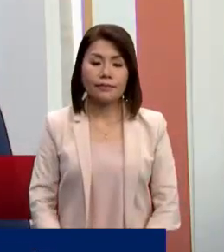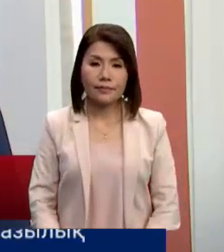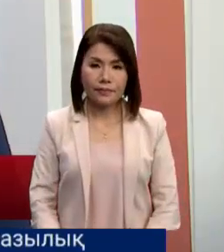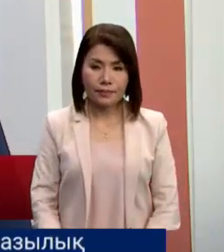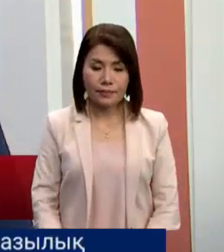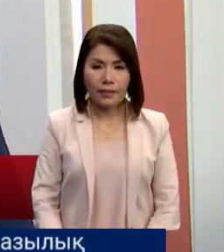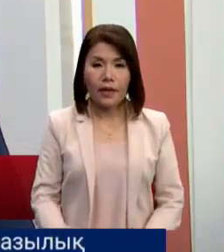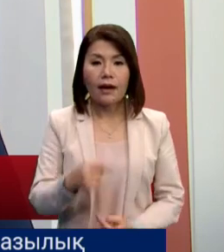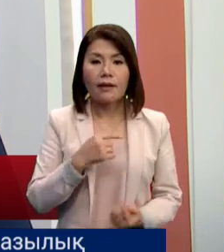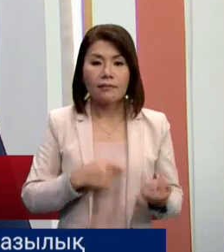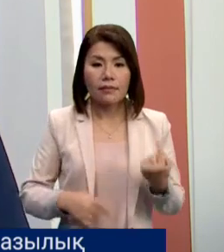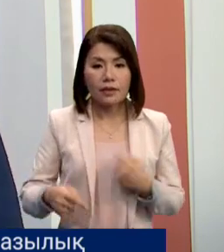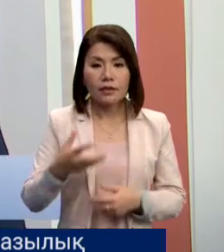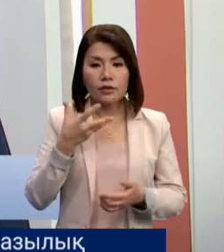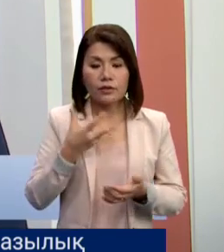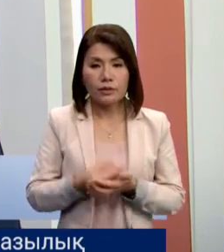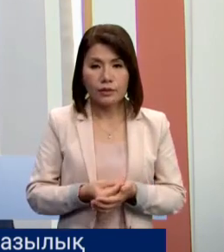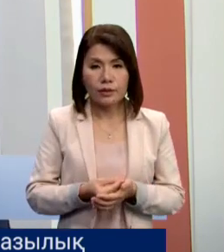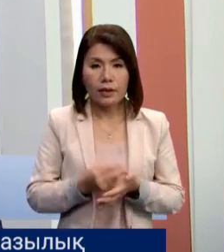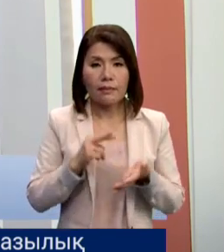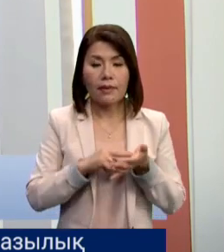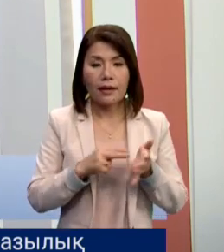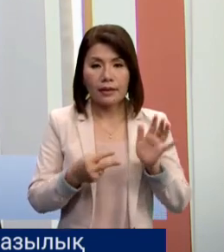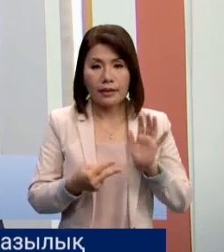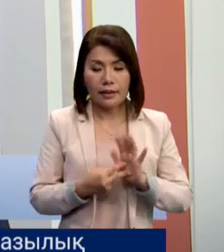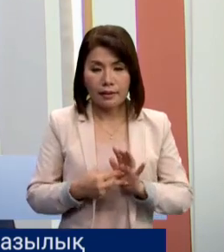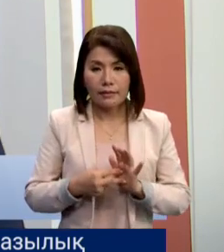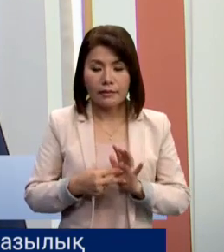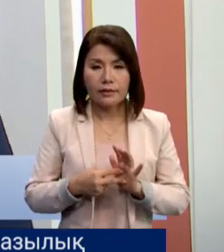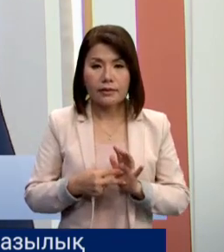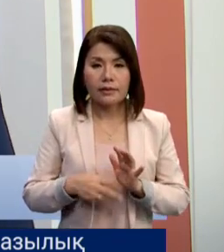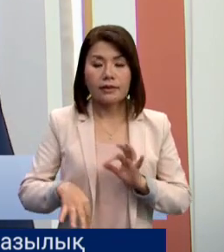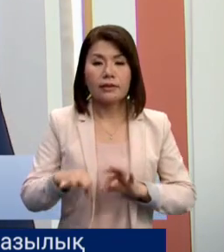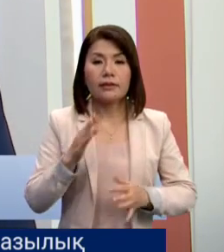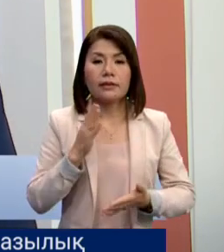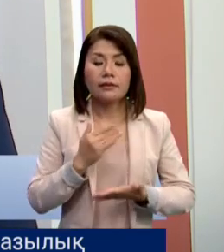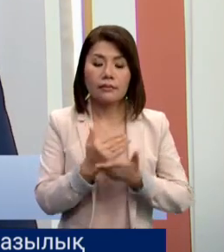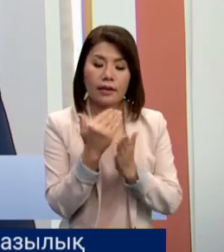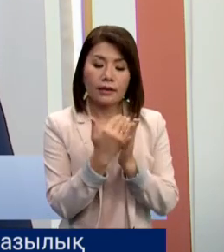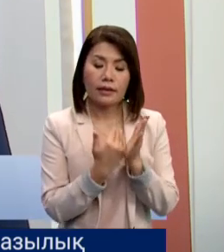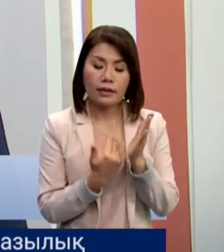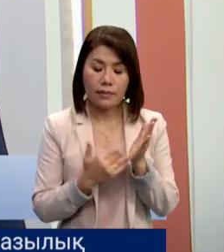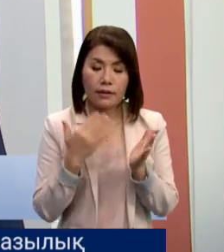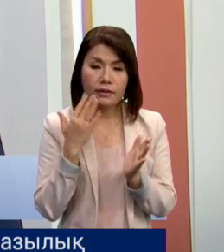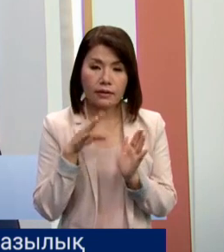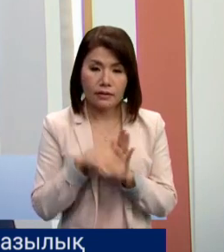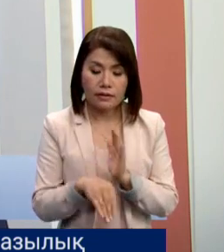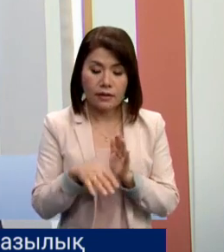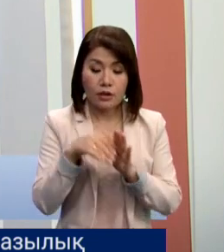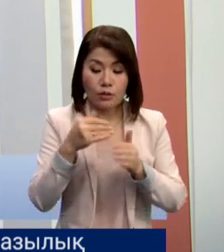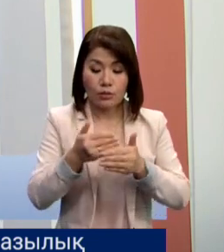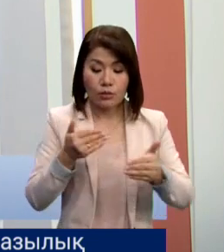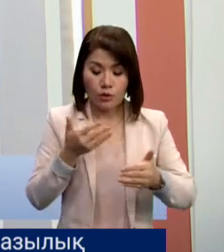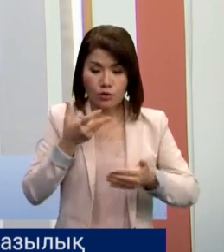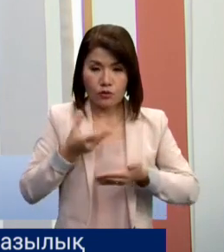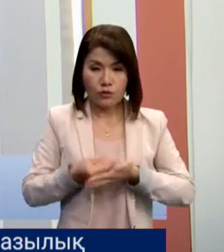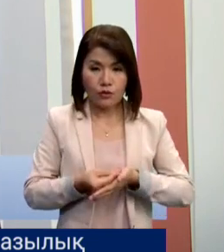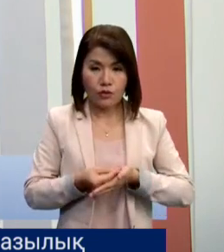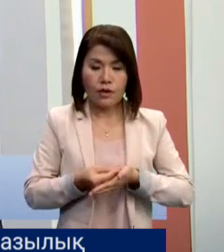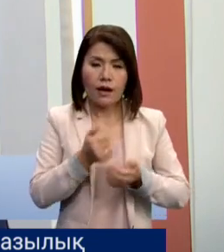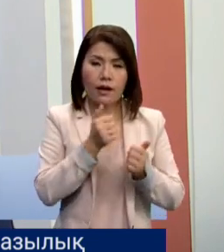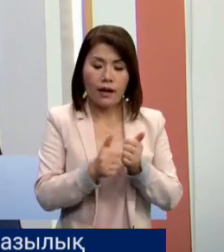Біз өзіміздің бағдарламамызда, мынау сайлауға түсетін платформамызда, біздің де